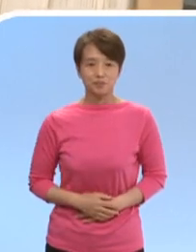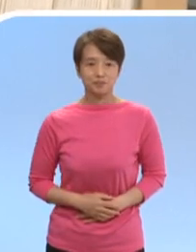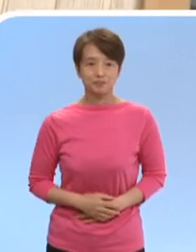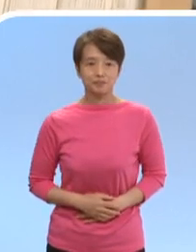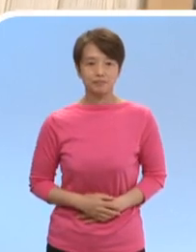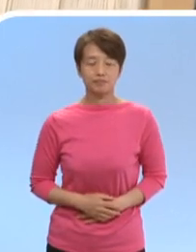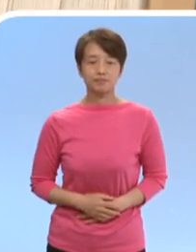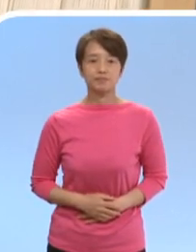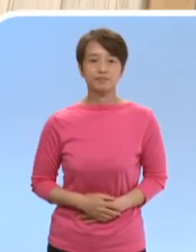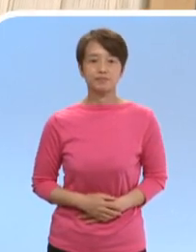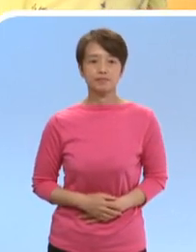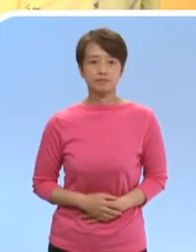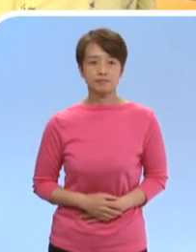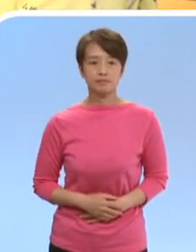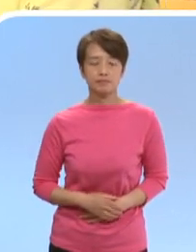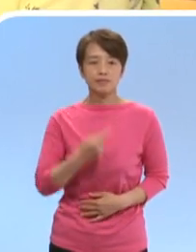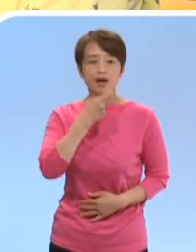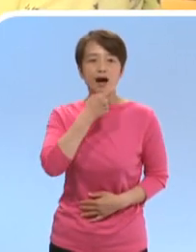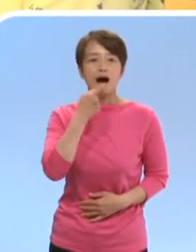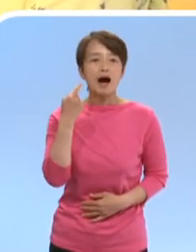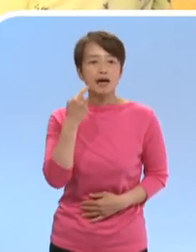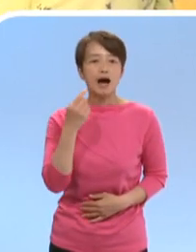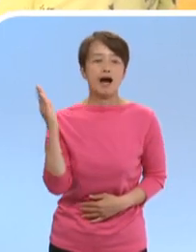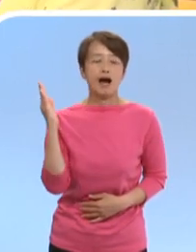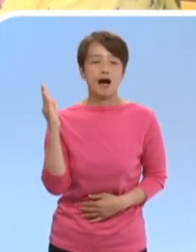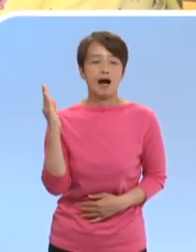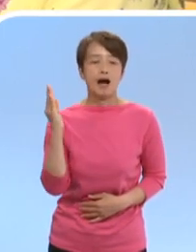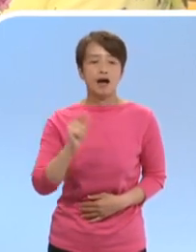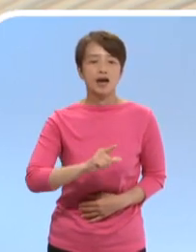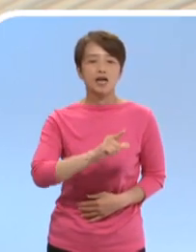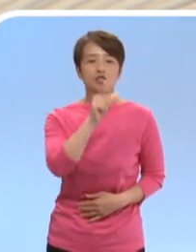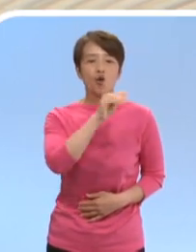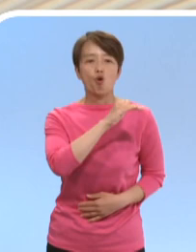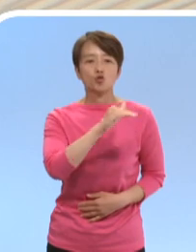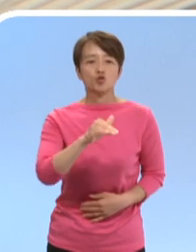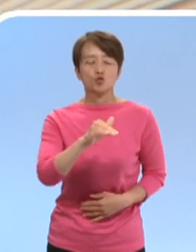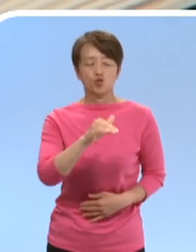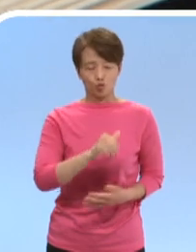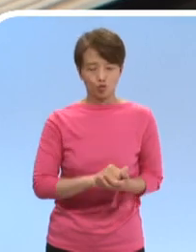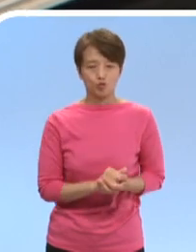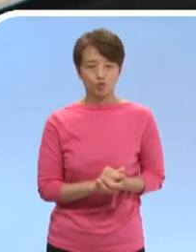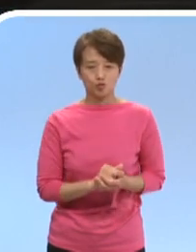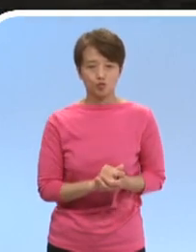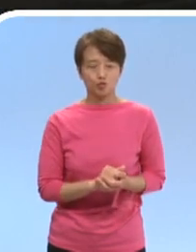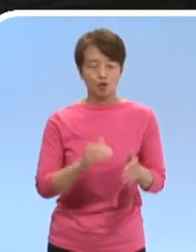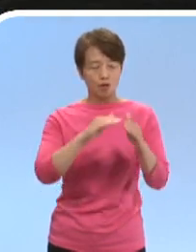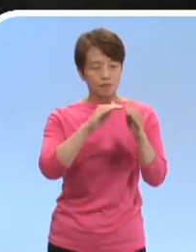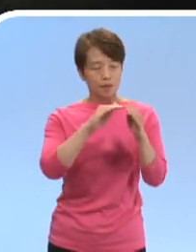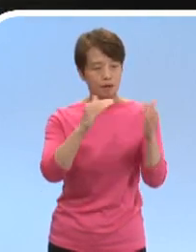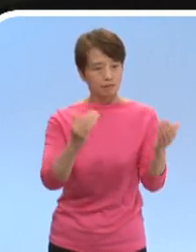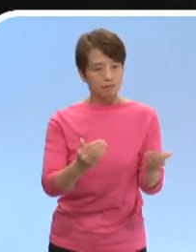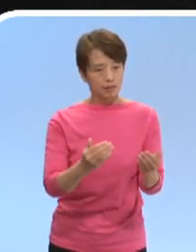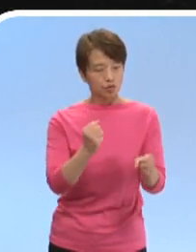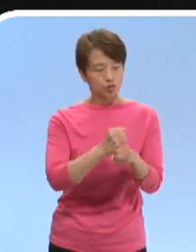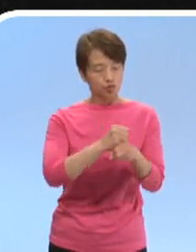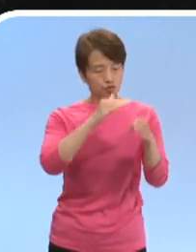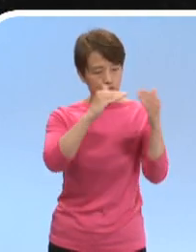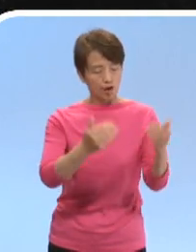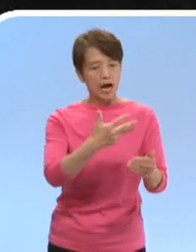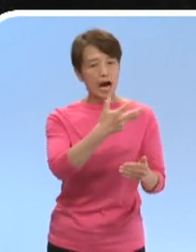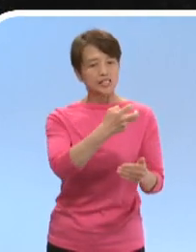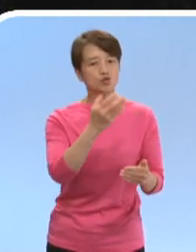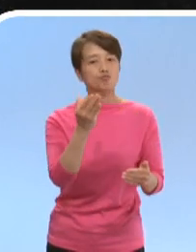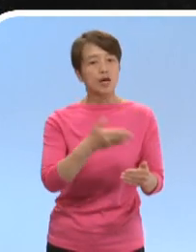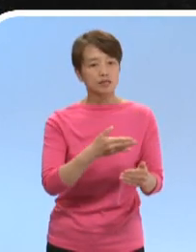ですか？ こちら赤い帯、こちらね、これ上級品っていう紐の糸の全生産量の8割を占めるロ